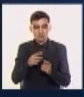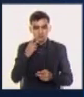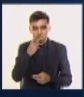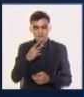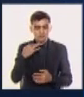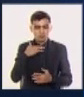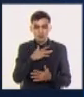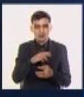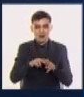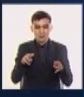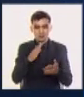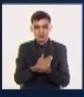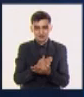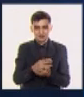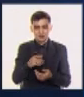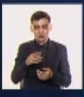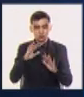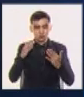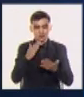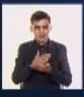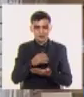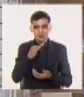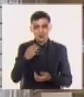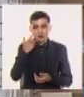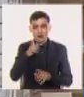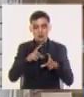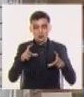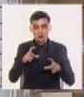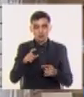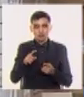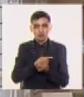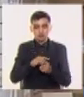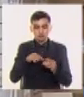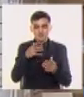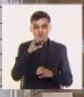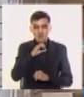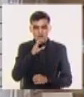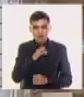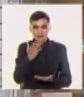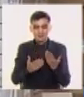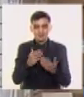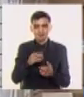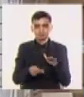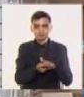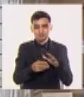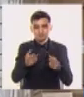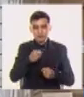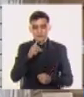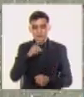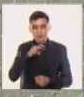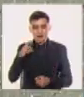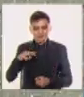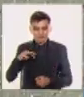такие знаете резонансных вопиющих случаев когда люди обвиняются в хищениях или коррупции на миллиарды тимбе